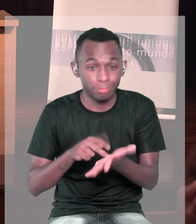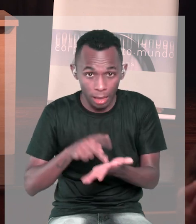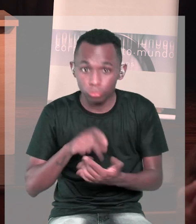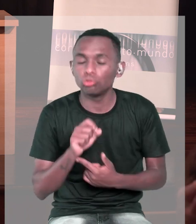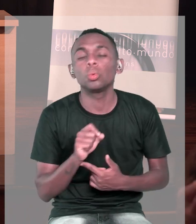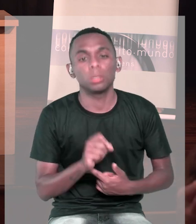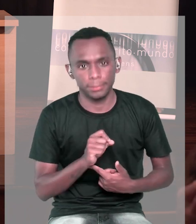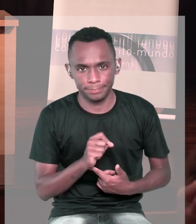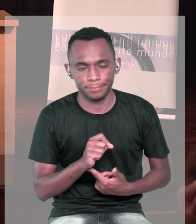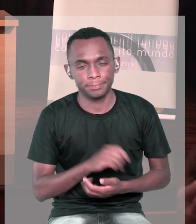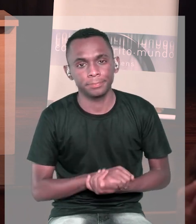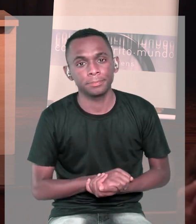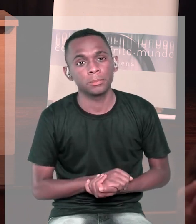que